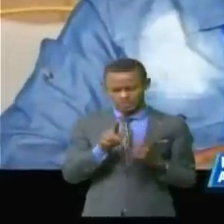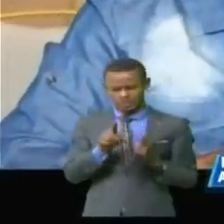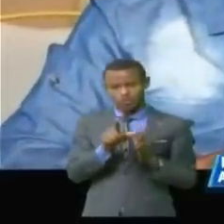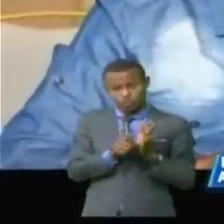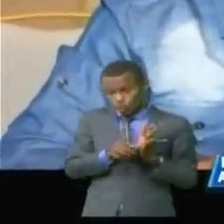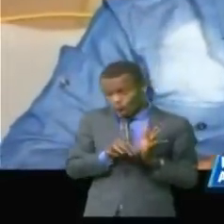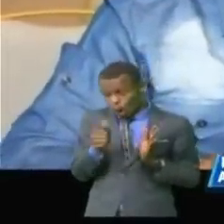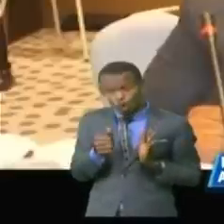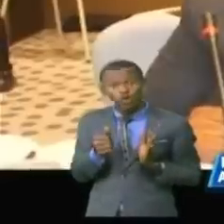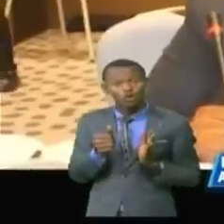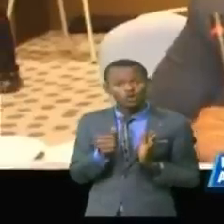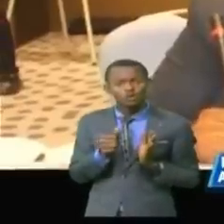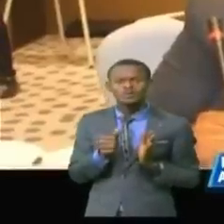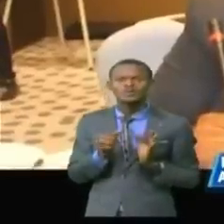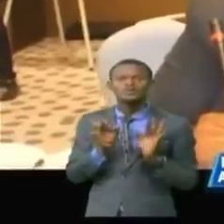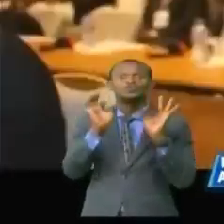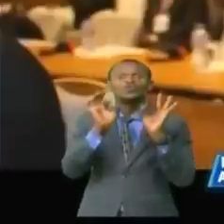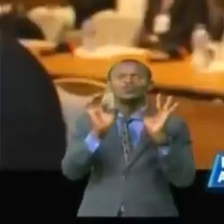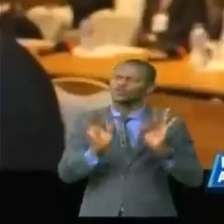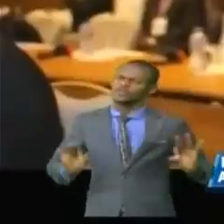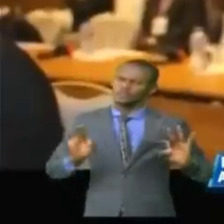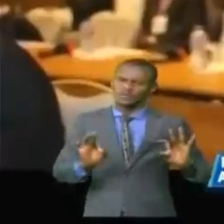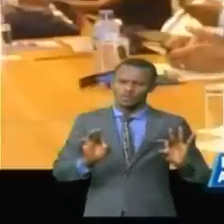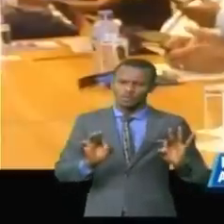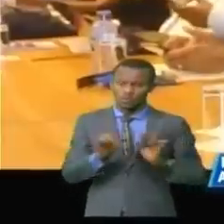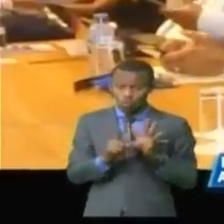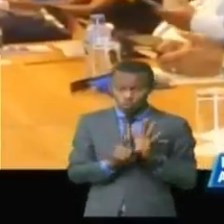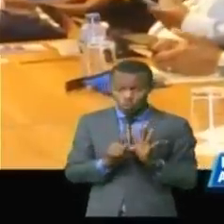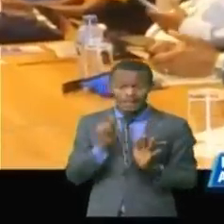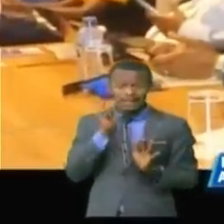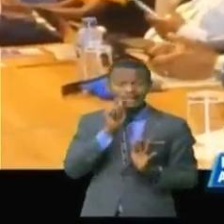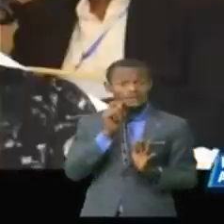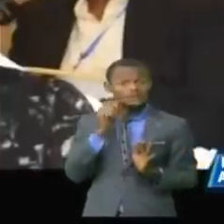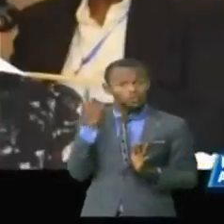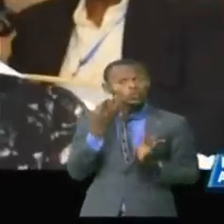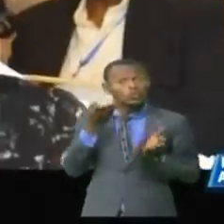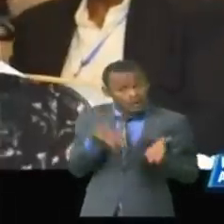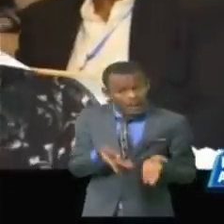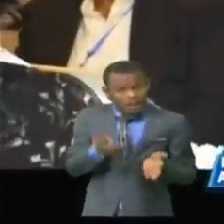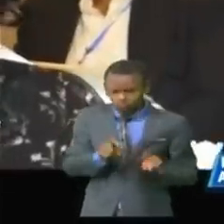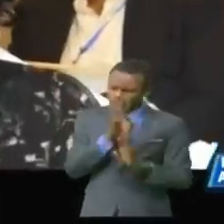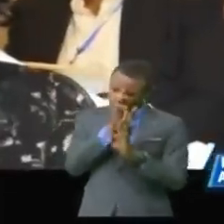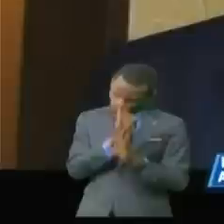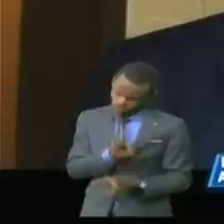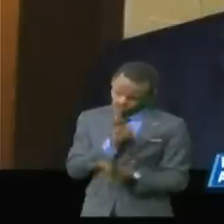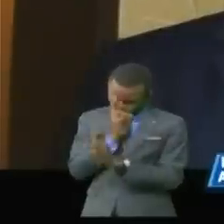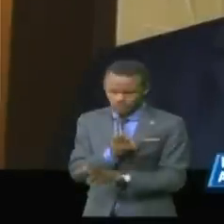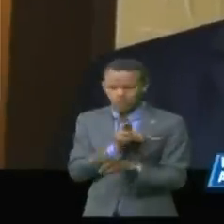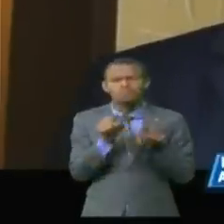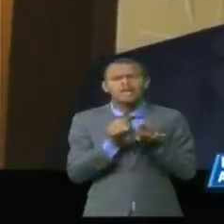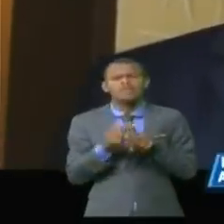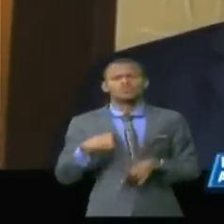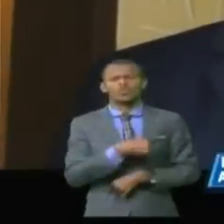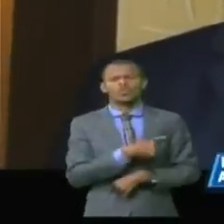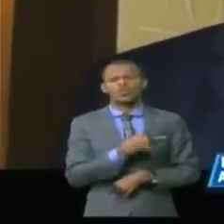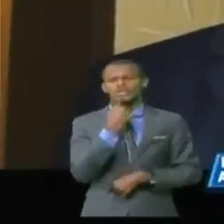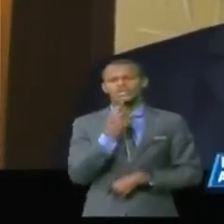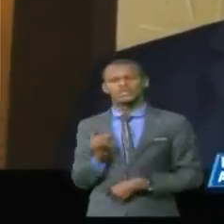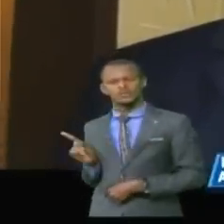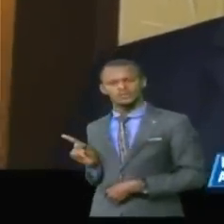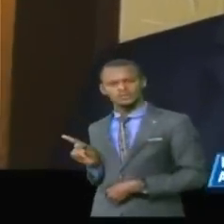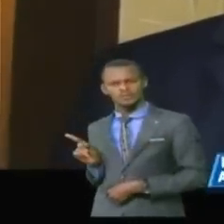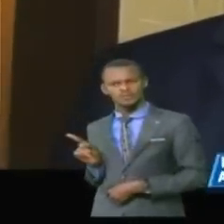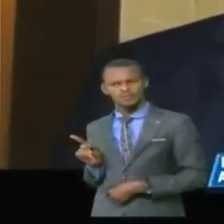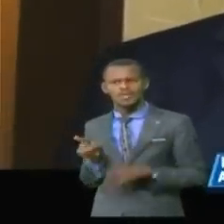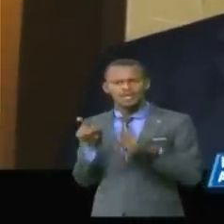à mettre en place pour l'exploitation de l'or artisanal, mais il y a des engagements à respecter. Comme Madame la ministre l'a si bien